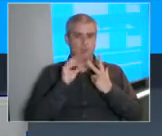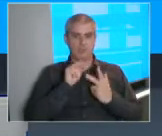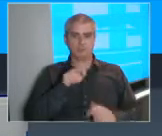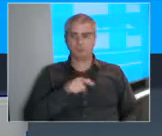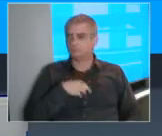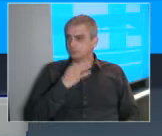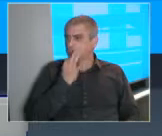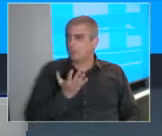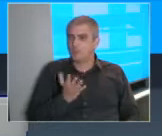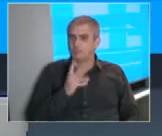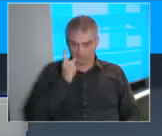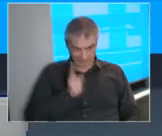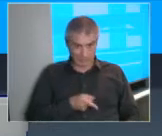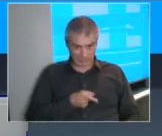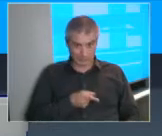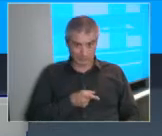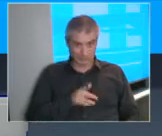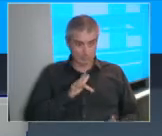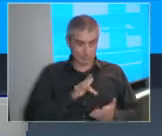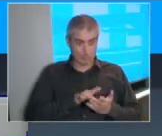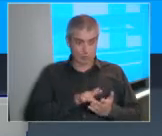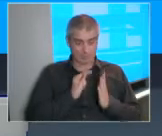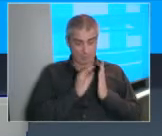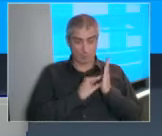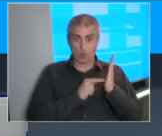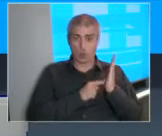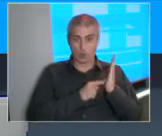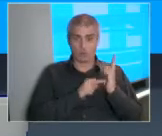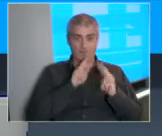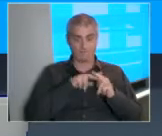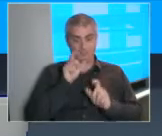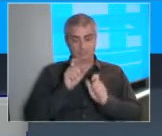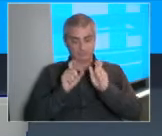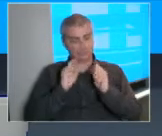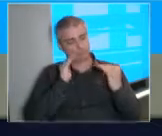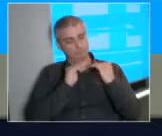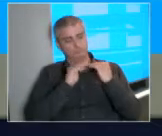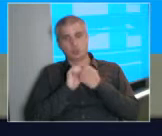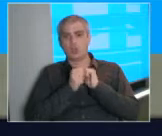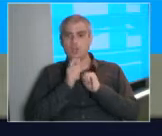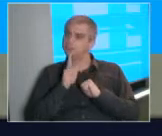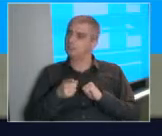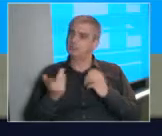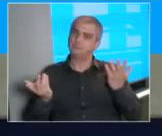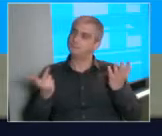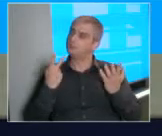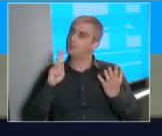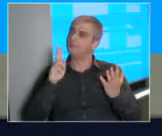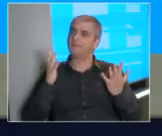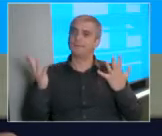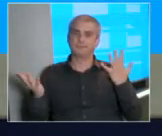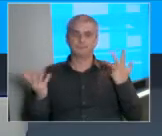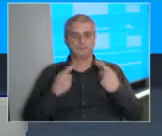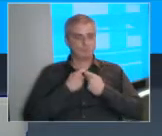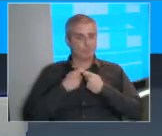הזה. השאלה היא, האם צריך ללכת ממקום של חקיקה ואז האזרחים מתיישרים, או שזה צריך לבוא אולי יותר